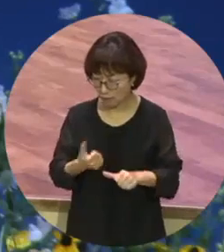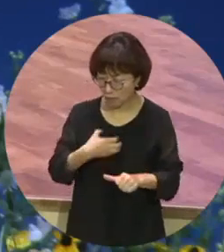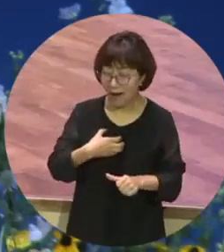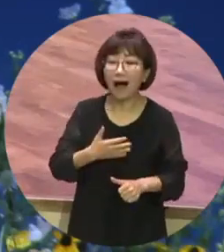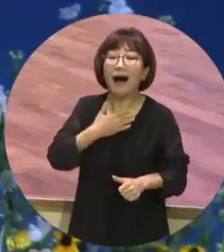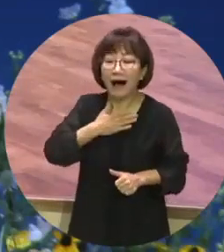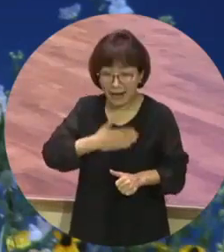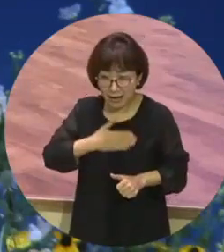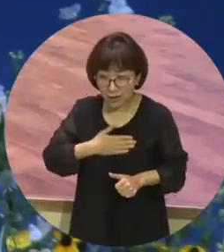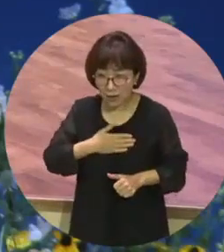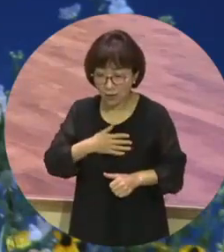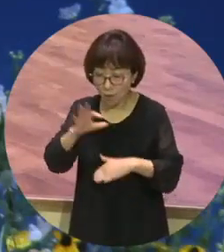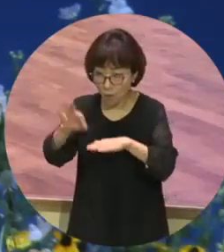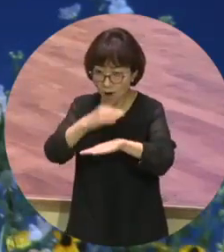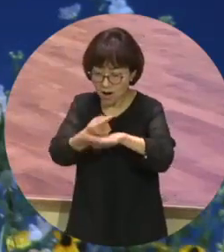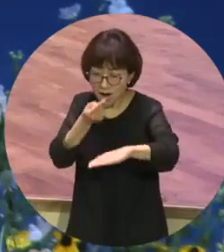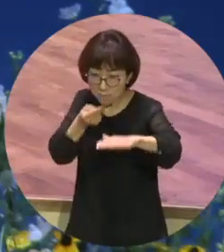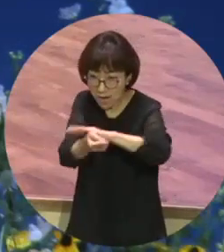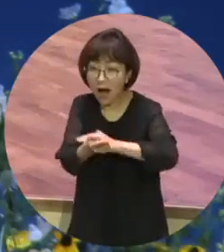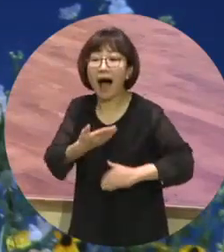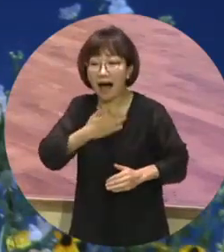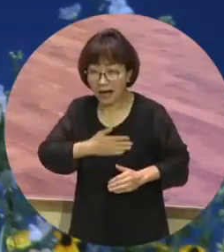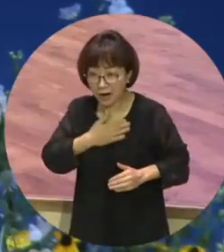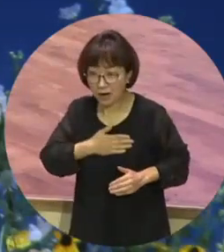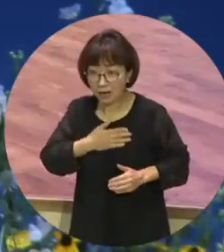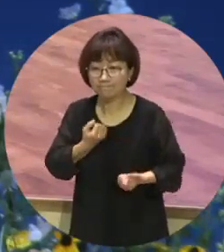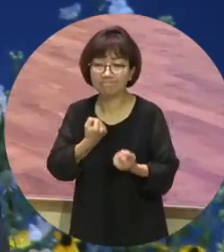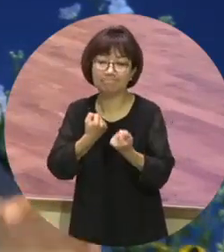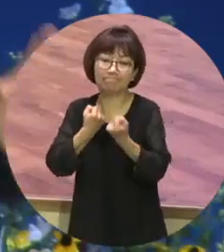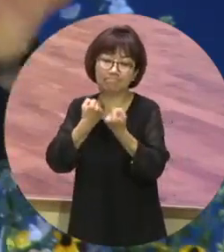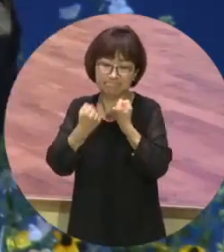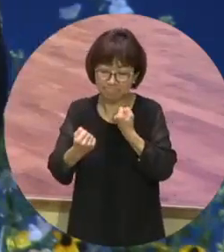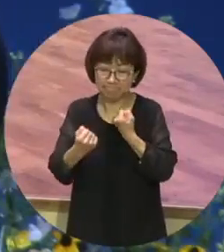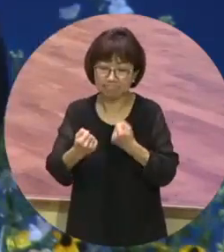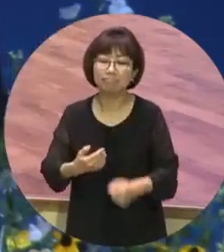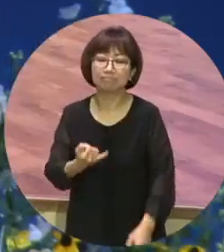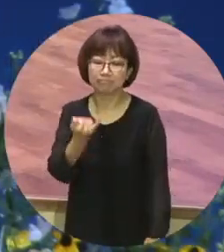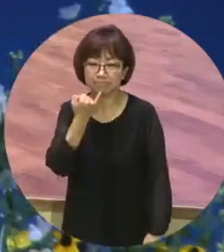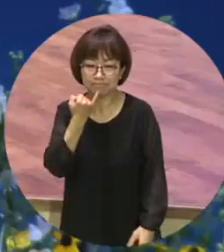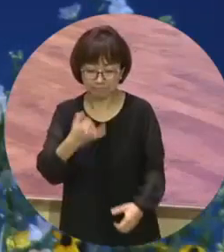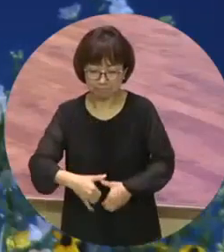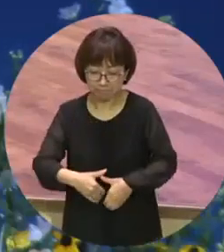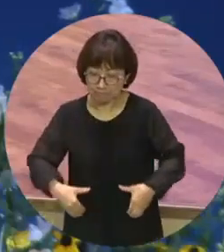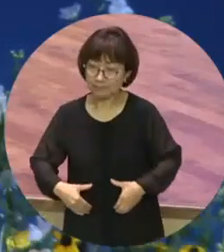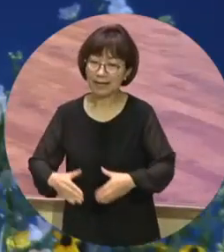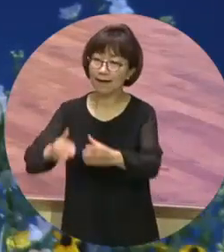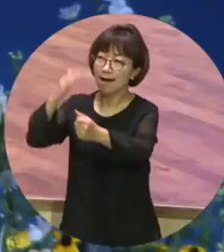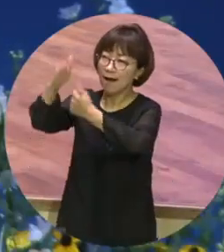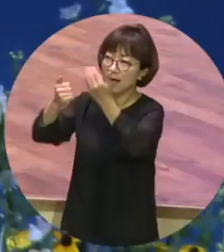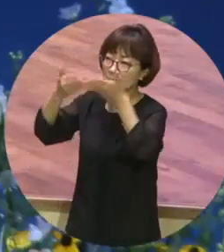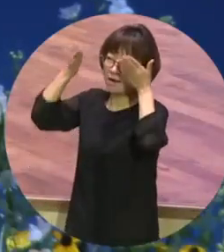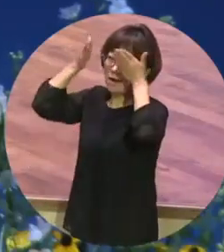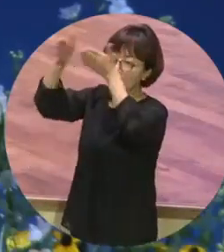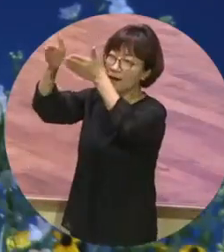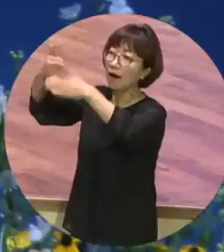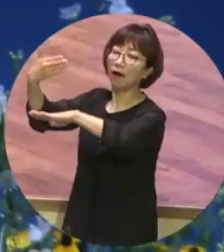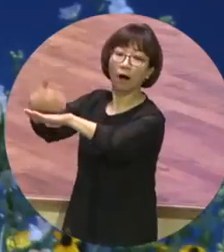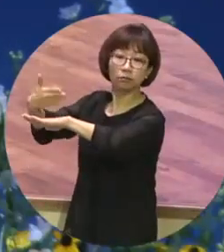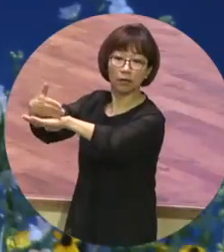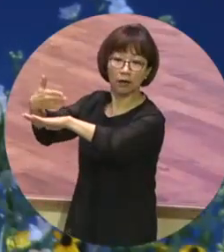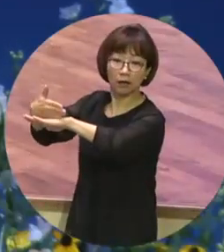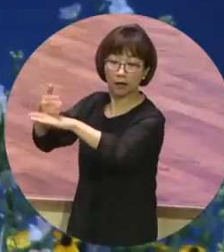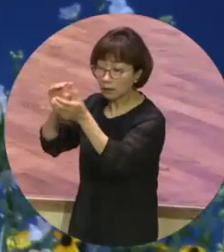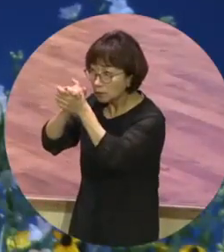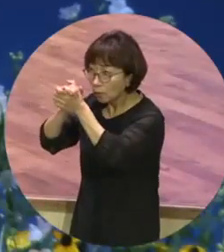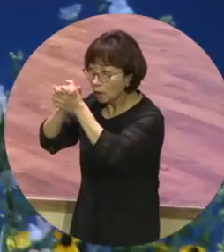왕이 의인을 찍었어요. 알고 있어요. 그럼에도 불구하고 그는 하나님을 향하여 감사했다 그래요.